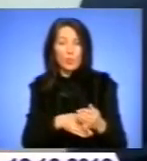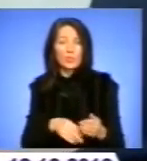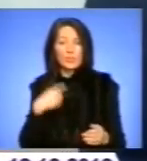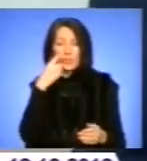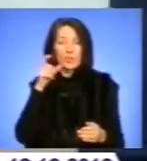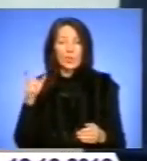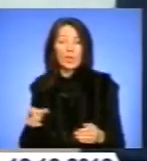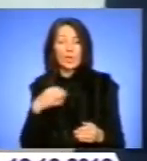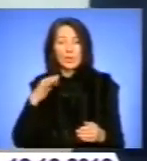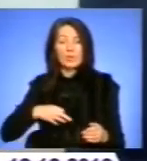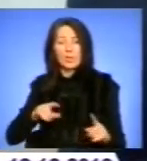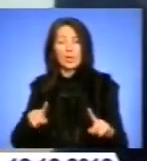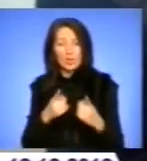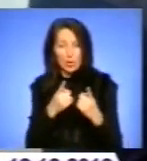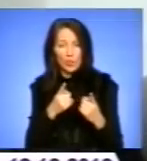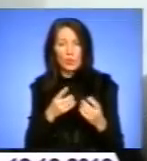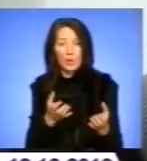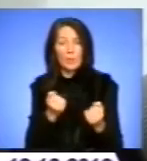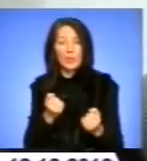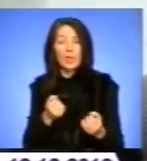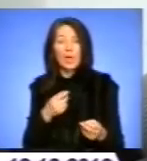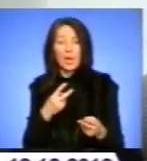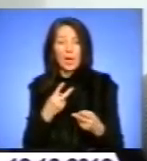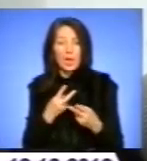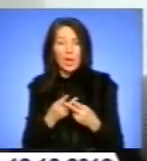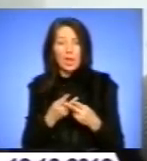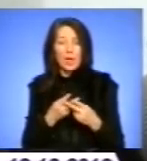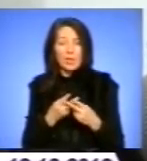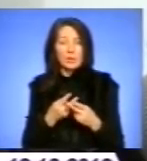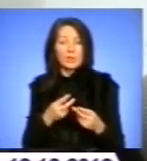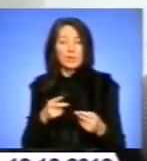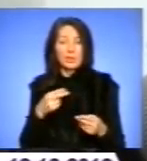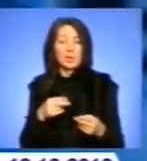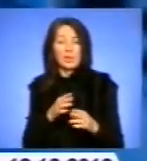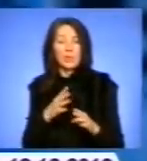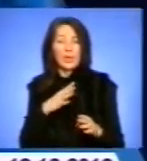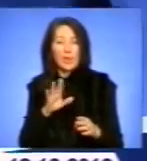України. Йому обраний запобіжний захід у вигляді тримання під вартою. Триває розслідування.